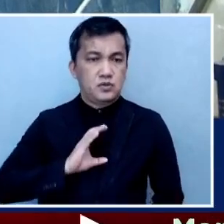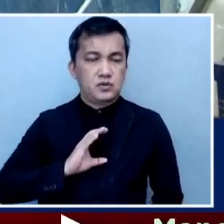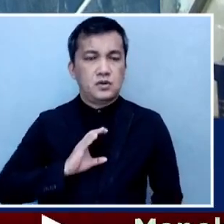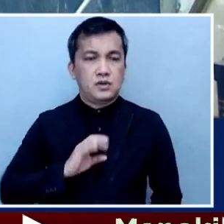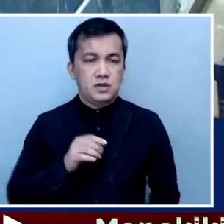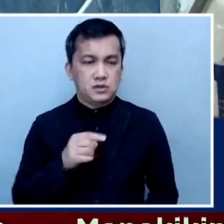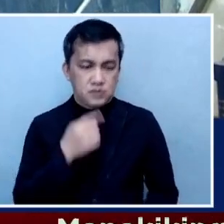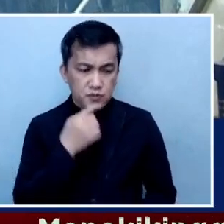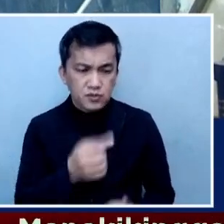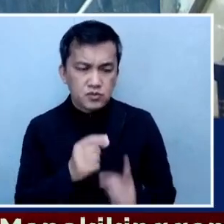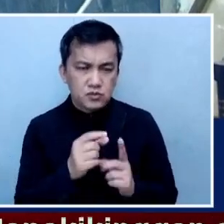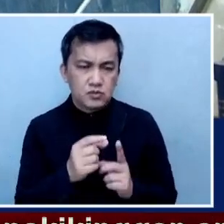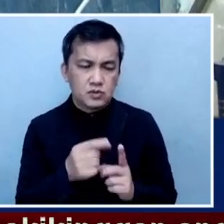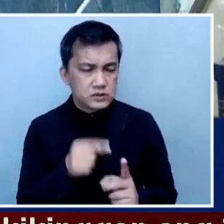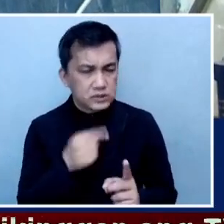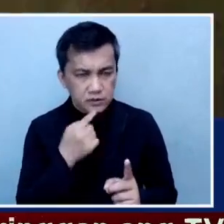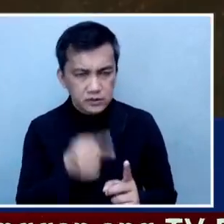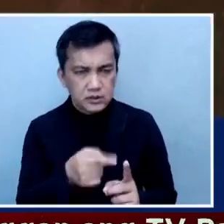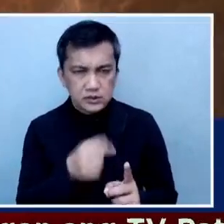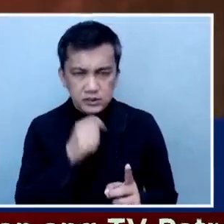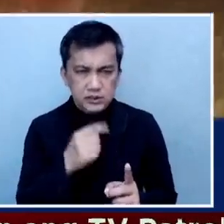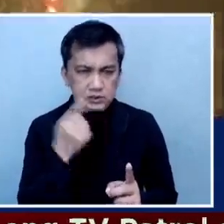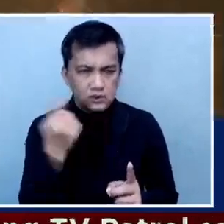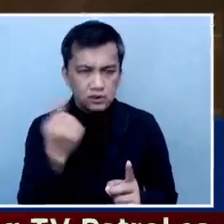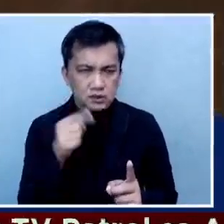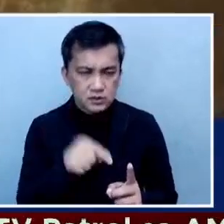Sinasabi ko nga, hindi lang ikaw nagkaganyan.